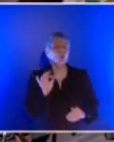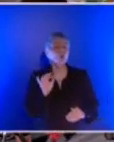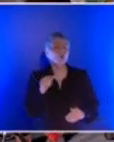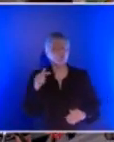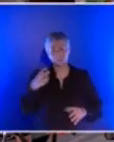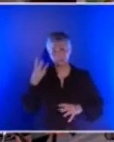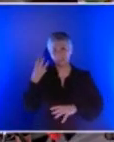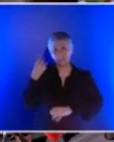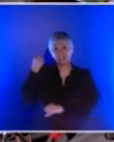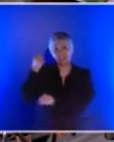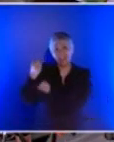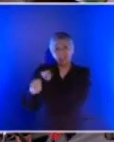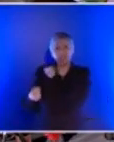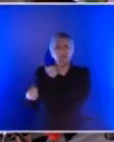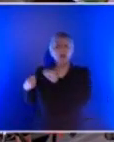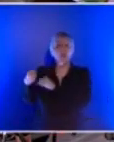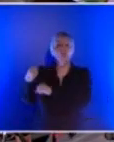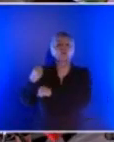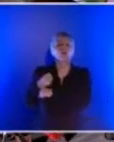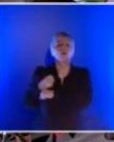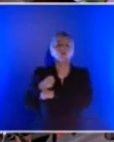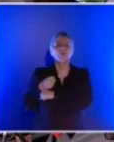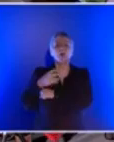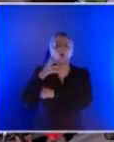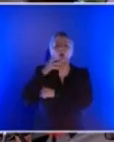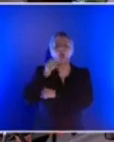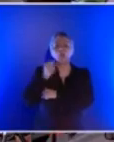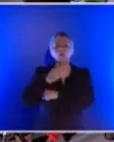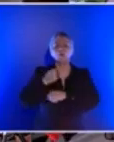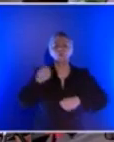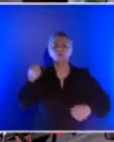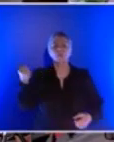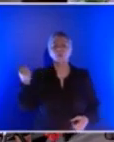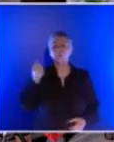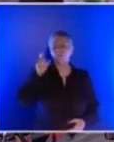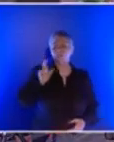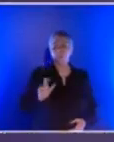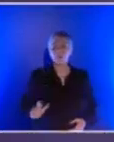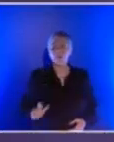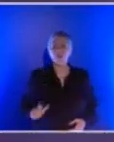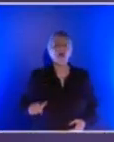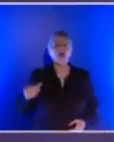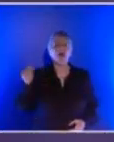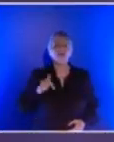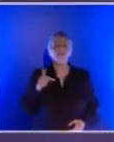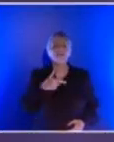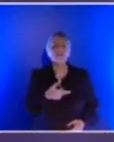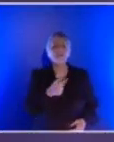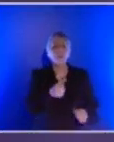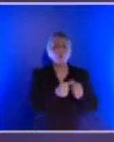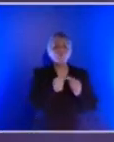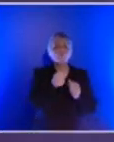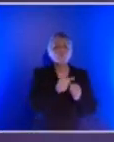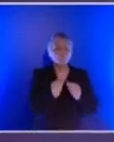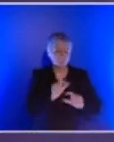30 χρόνια με την κυριαρχία του νεοφιλελευθερισμού οι μισθοί έμειναν παγωμένοι,